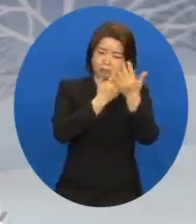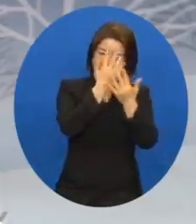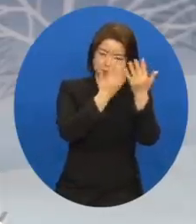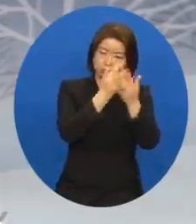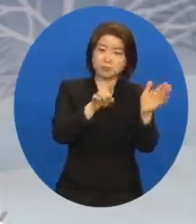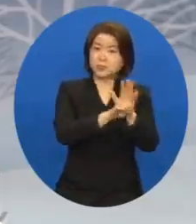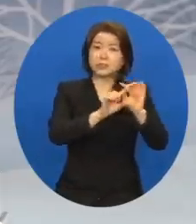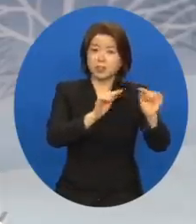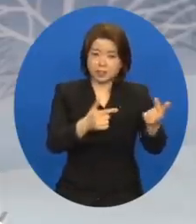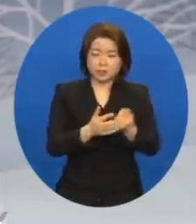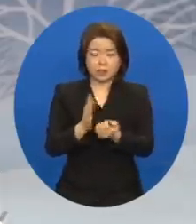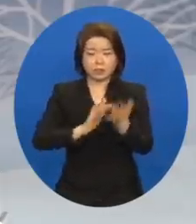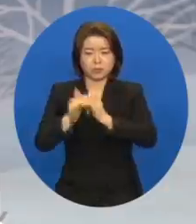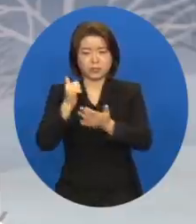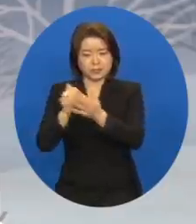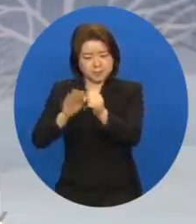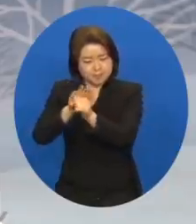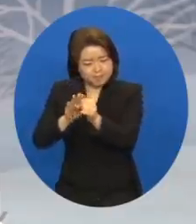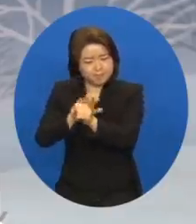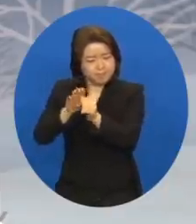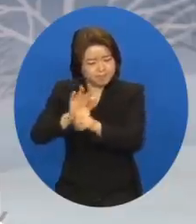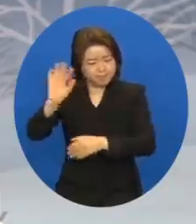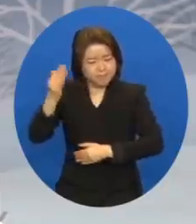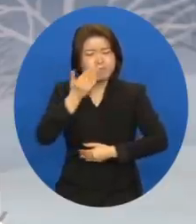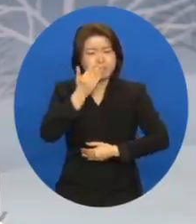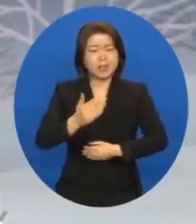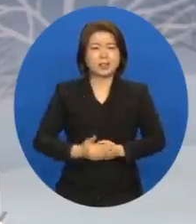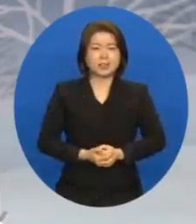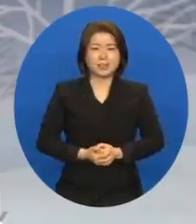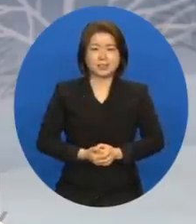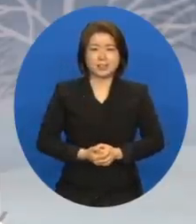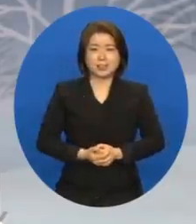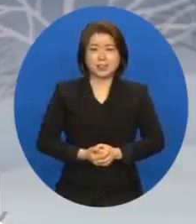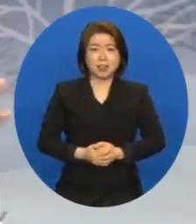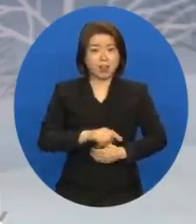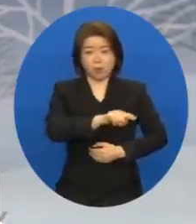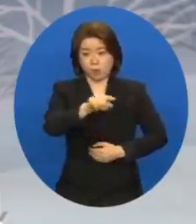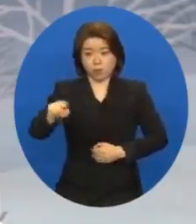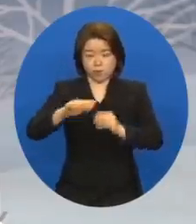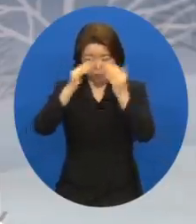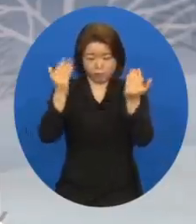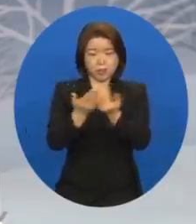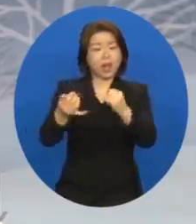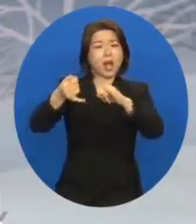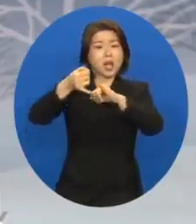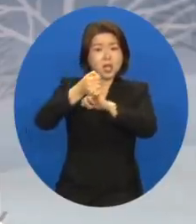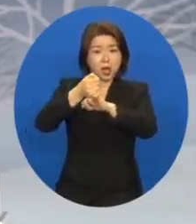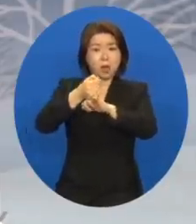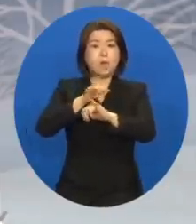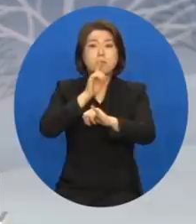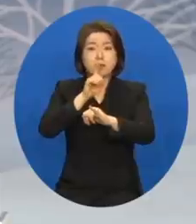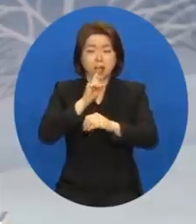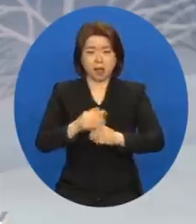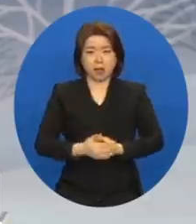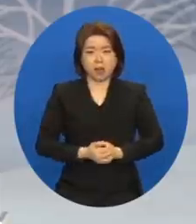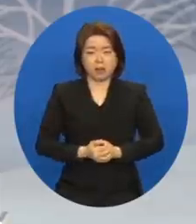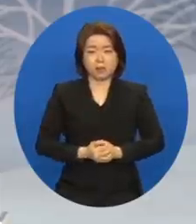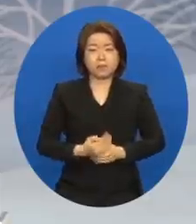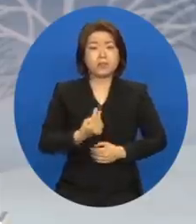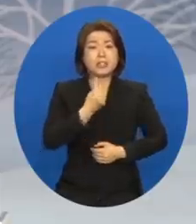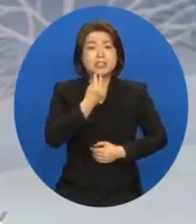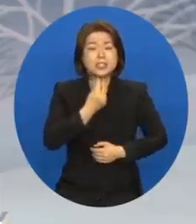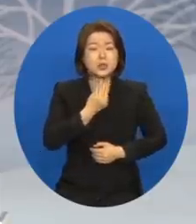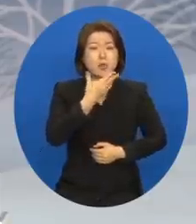아니고 예수님을 사랑하게 될 것입니다. 그건 다 약속된 말씀입니다. 요한복음